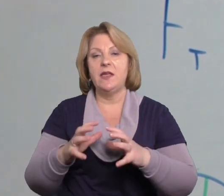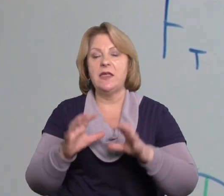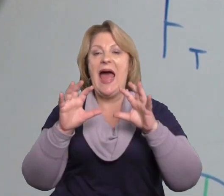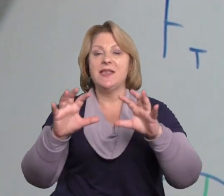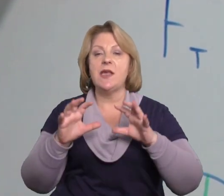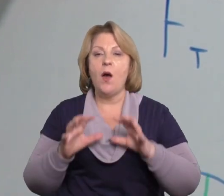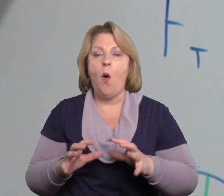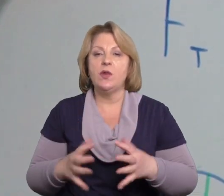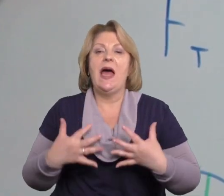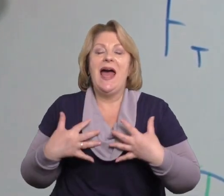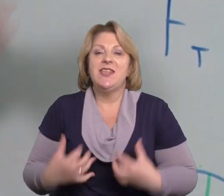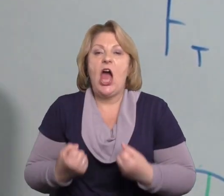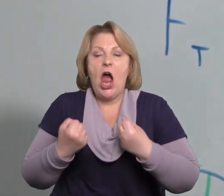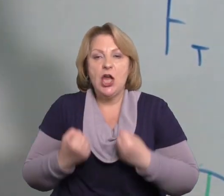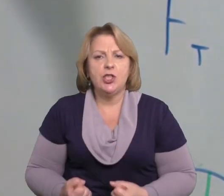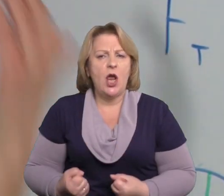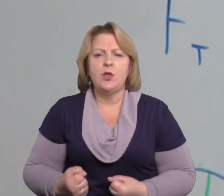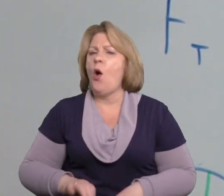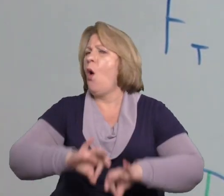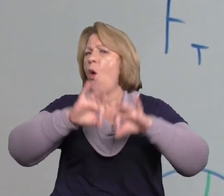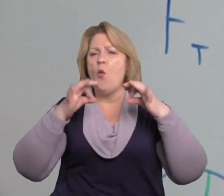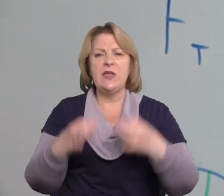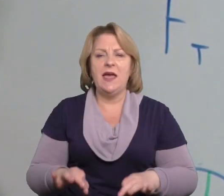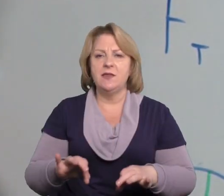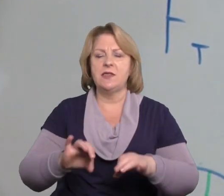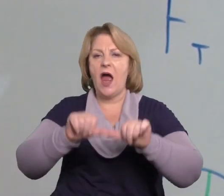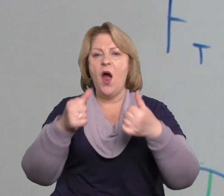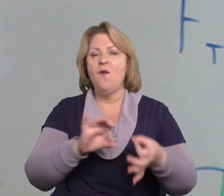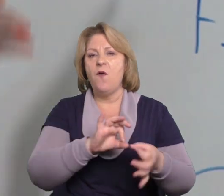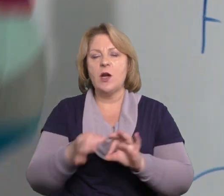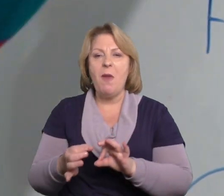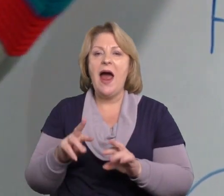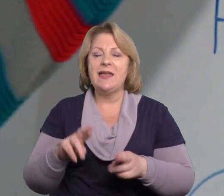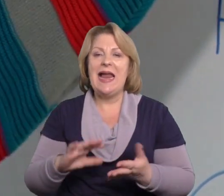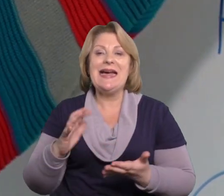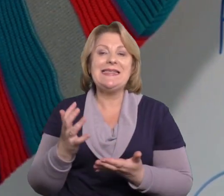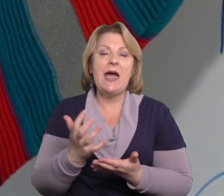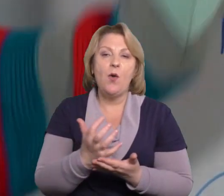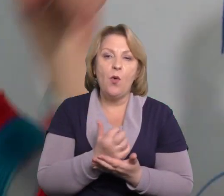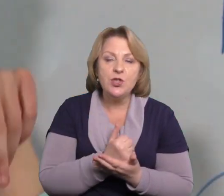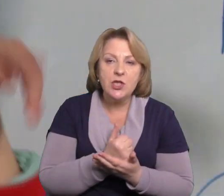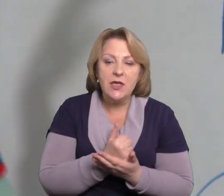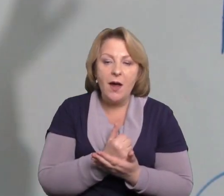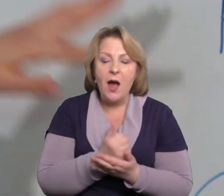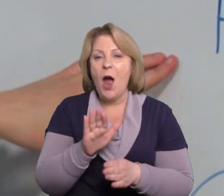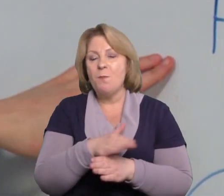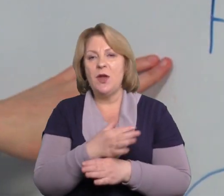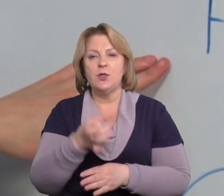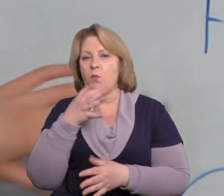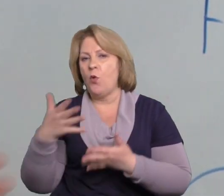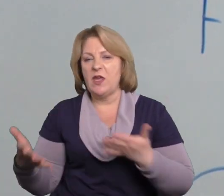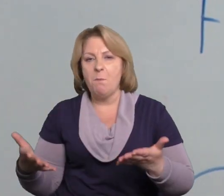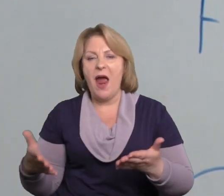ще раз, Всесвітній закон тяжіння – це універсальна формула для знаходження сили притягання між будь-якими двома масами, а